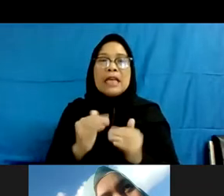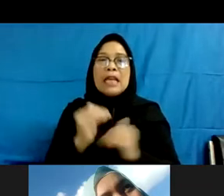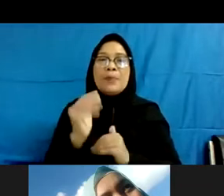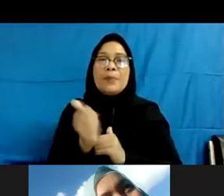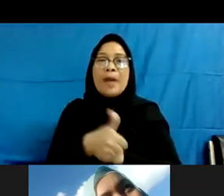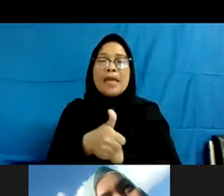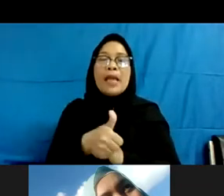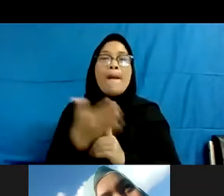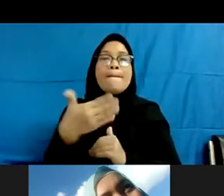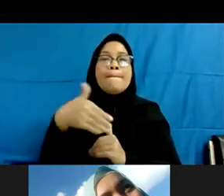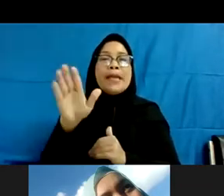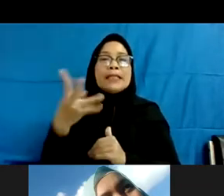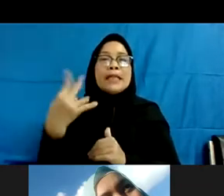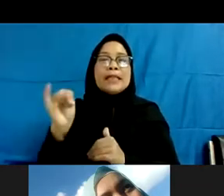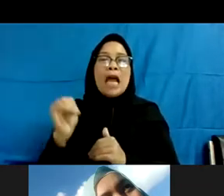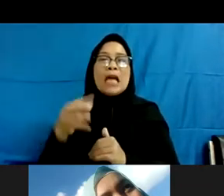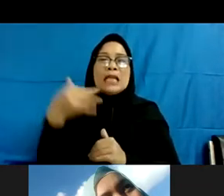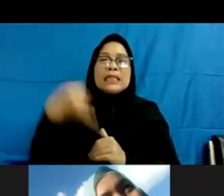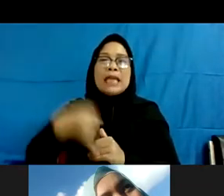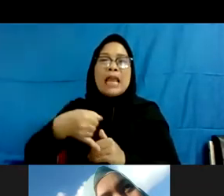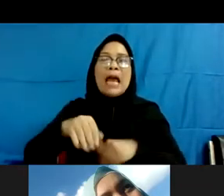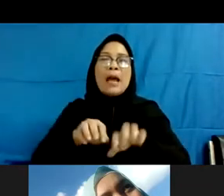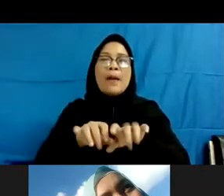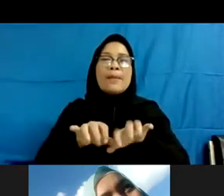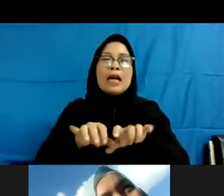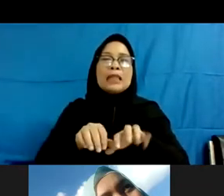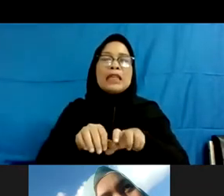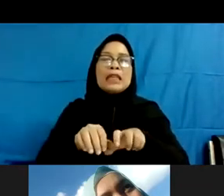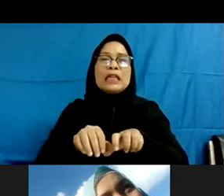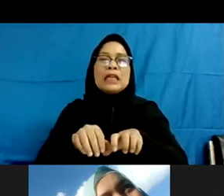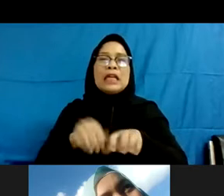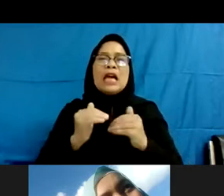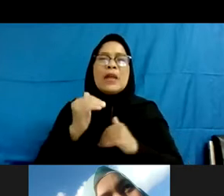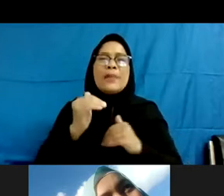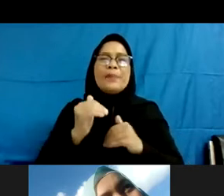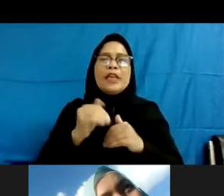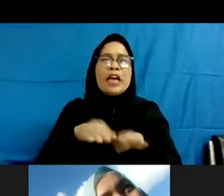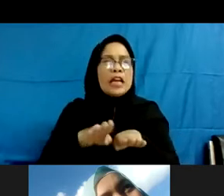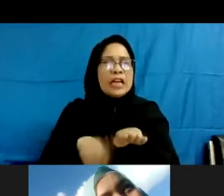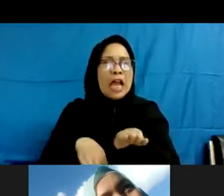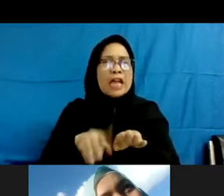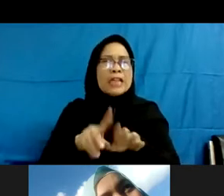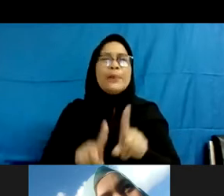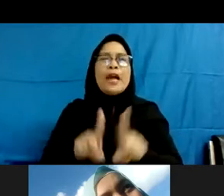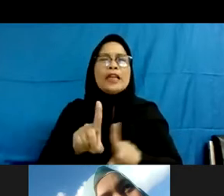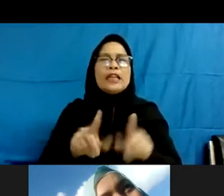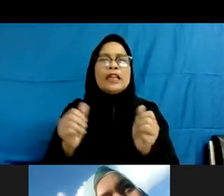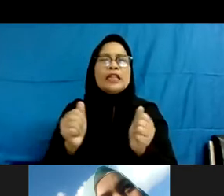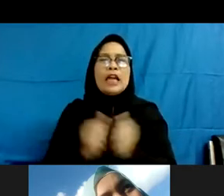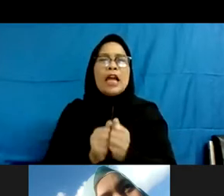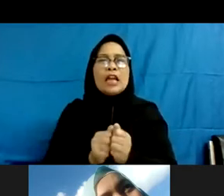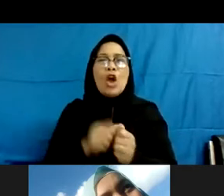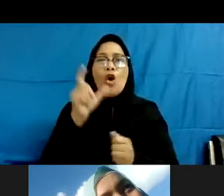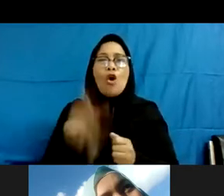lebih, atau salah mengetiknya itu lebih rendah daripada yang lain yang awas kadang-kadang ya. Mungkin kalau yang awas kan kalau udah ngelihat komputer,